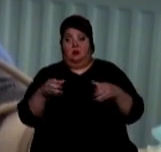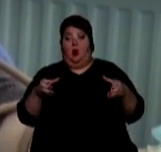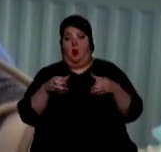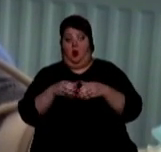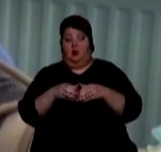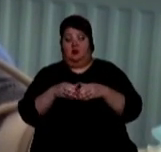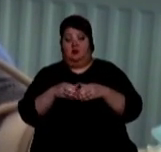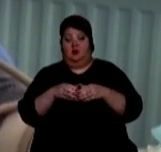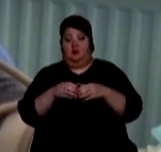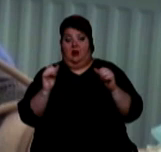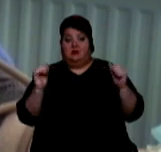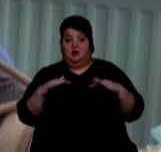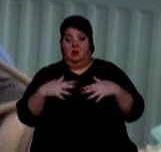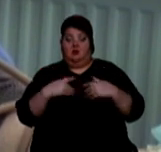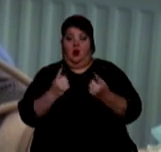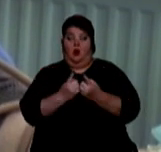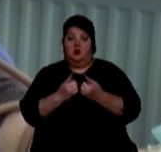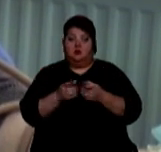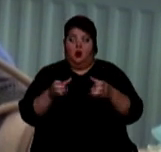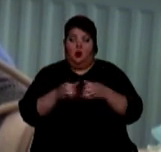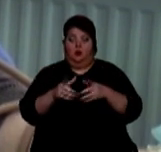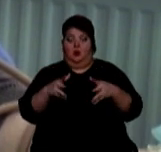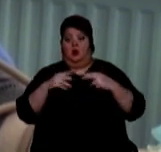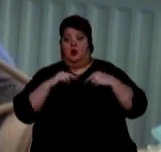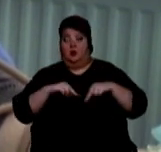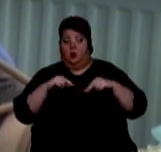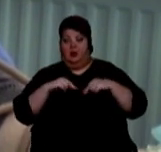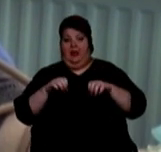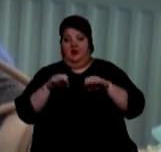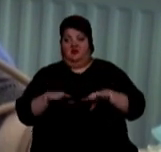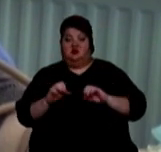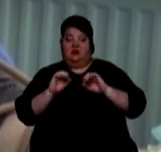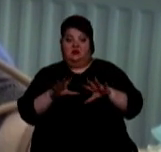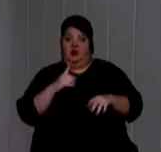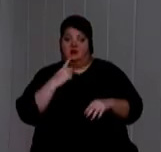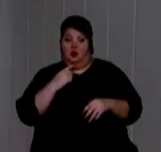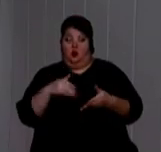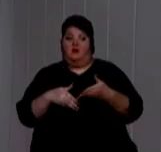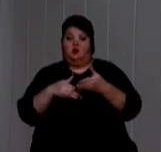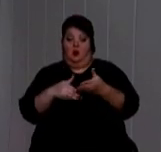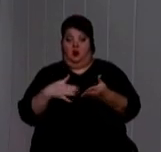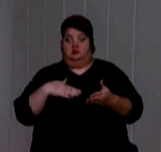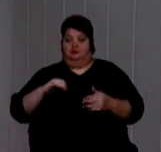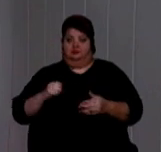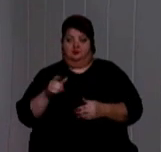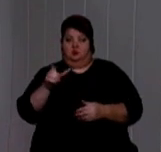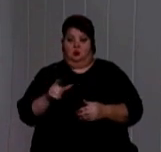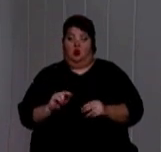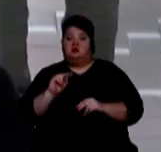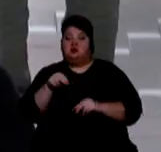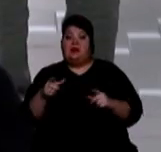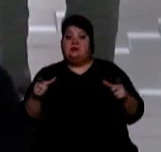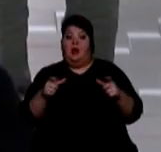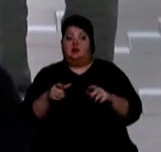зібралися, наші друзі, одногрупники, його колеги, скажімо так, і вирішили здати кров, допомогти йому. Через карантин в обласній